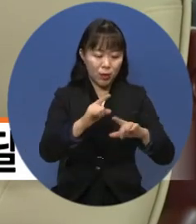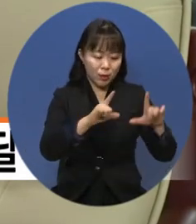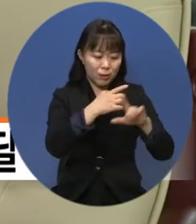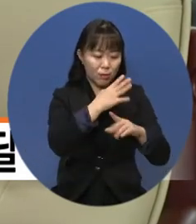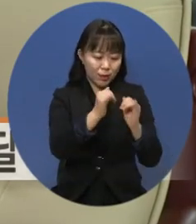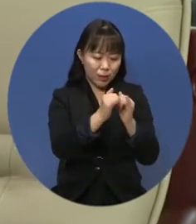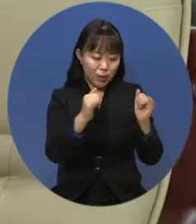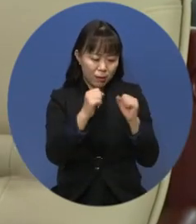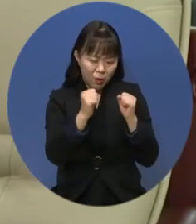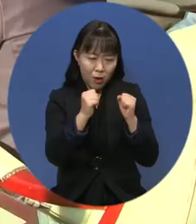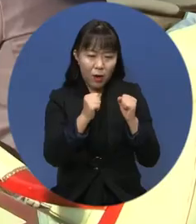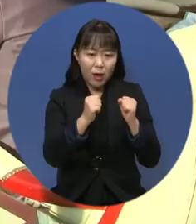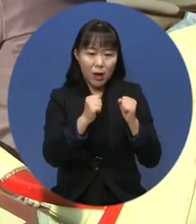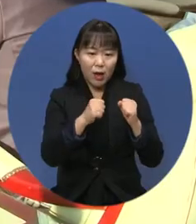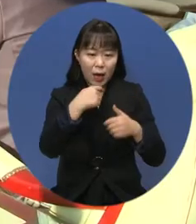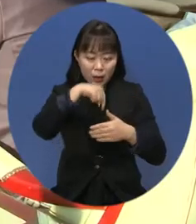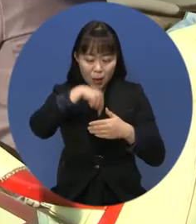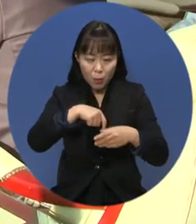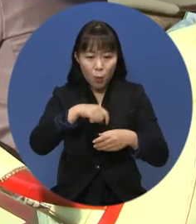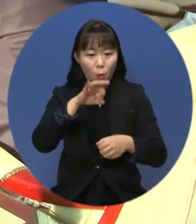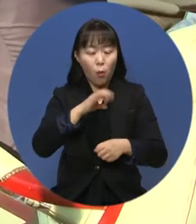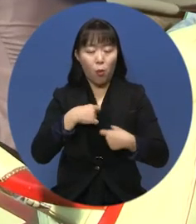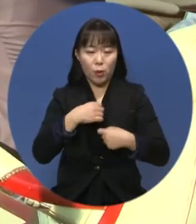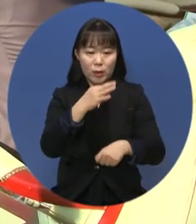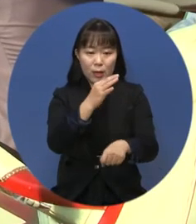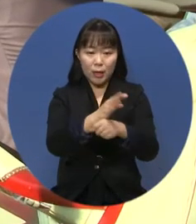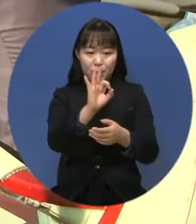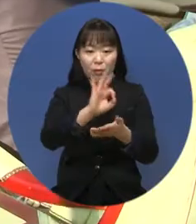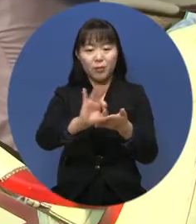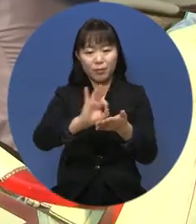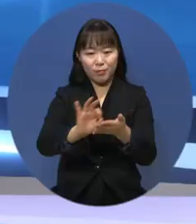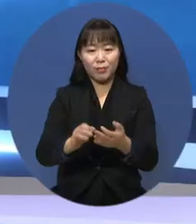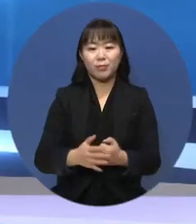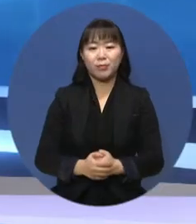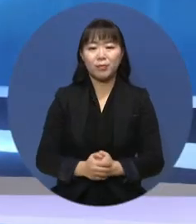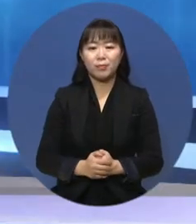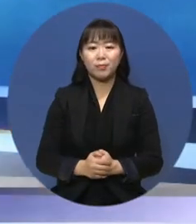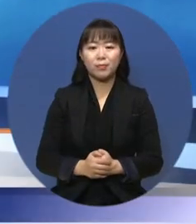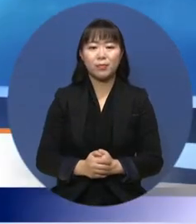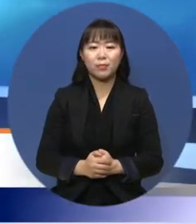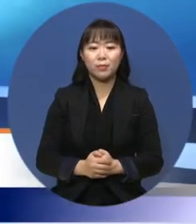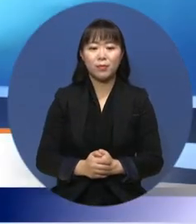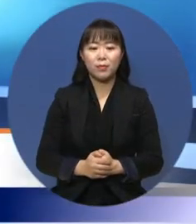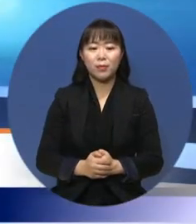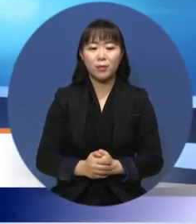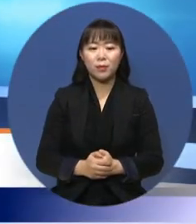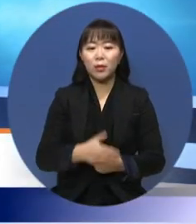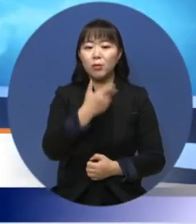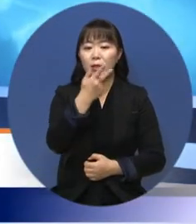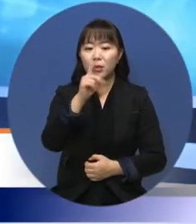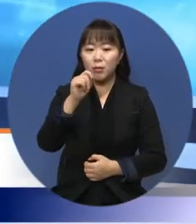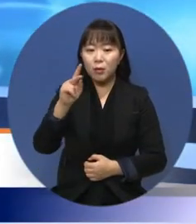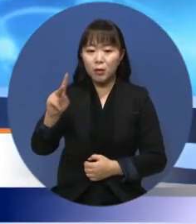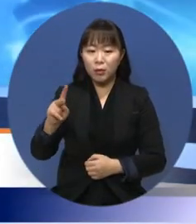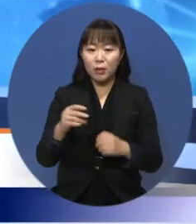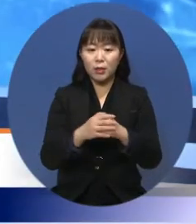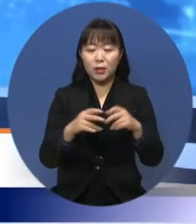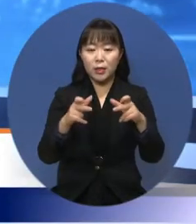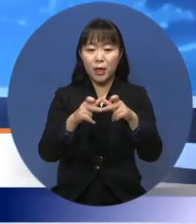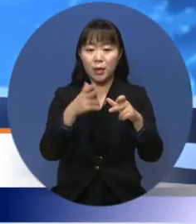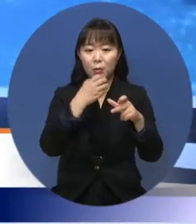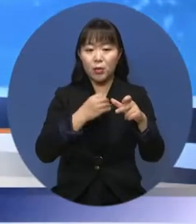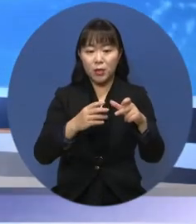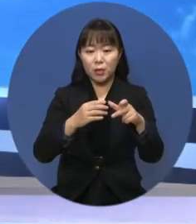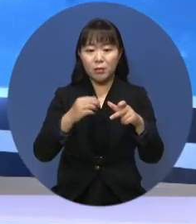들의 겨울 내복 구입 비용으로 사용하게 됩니다 복지 tv 가 장애인복지 채널로 인정